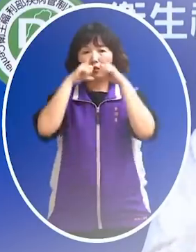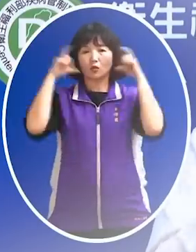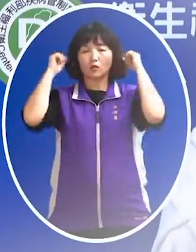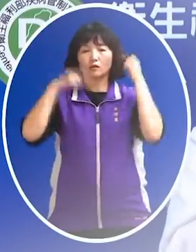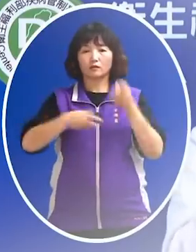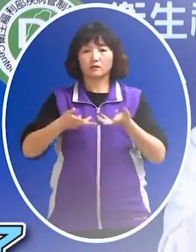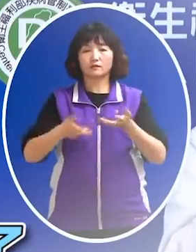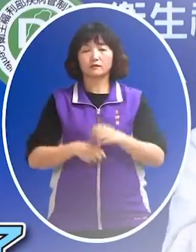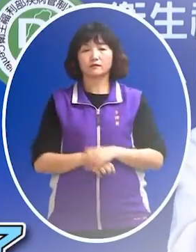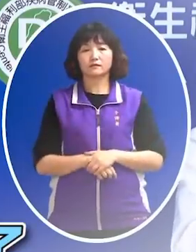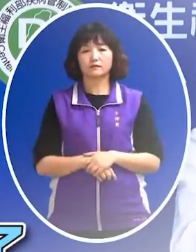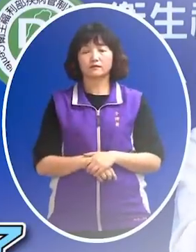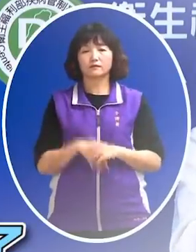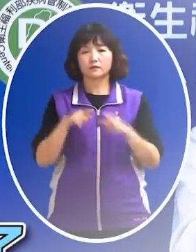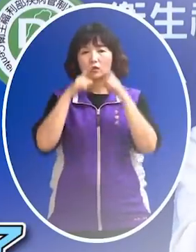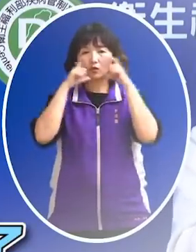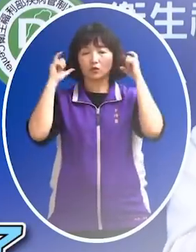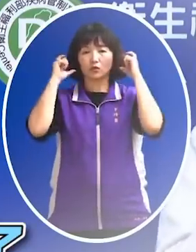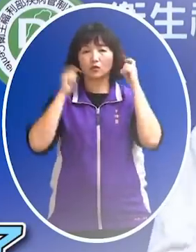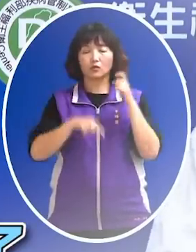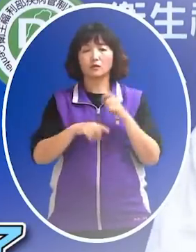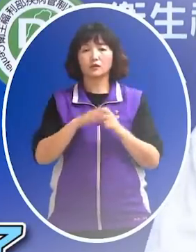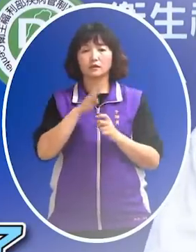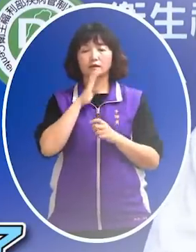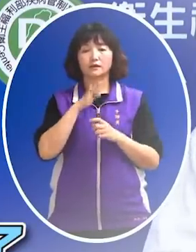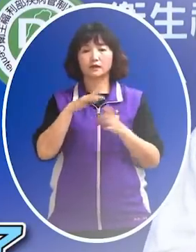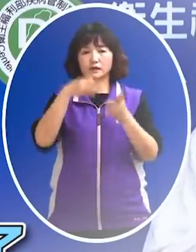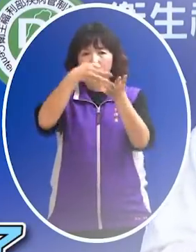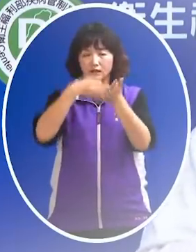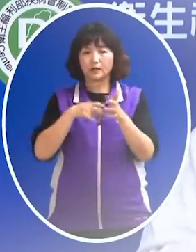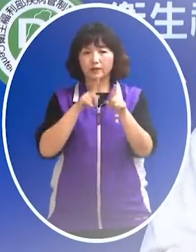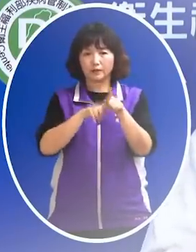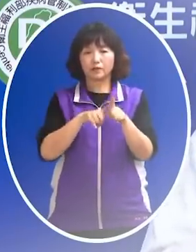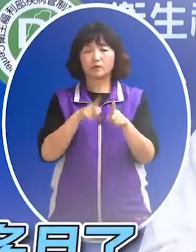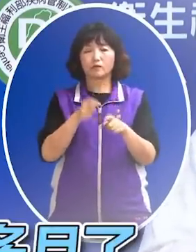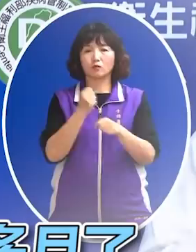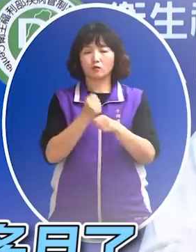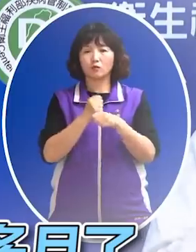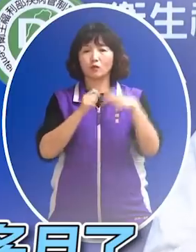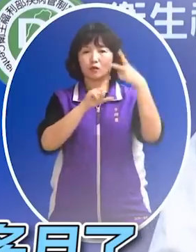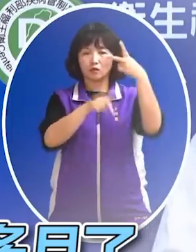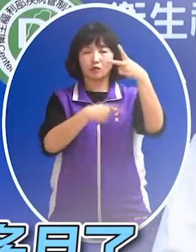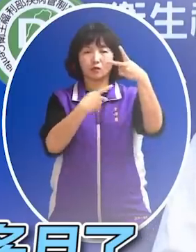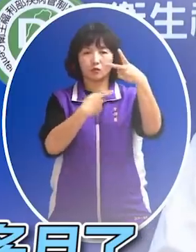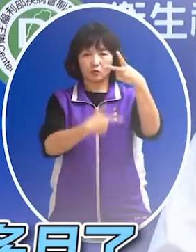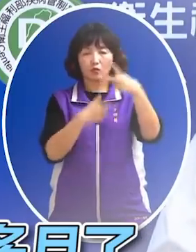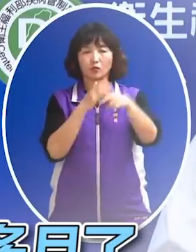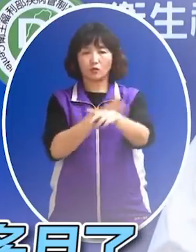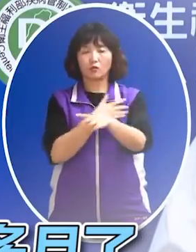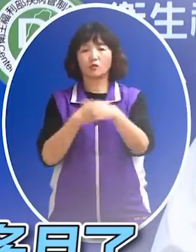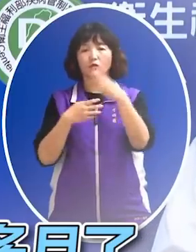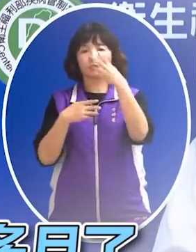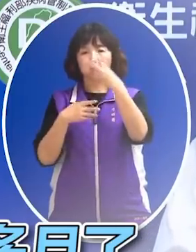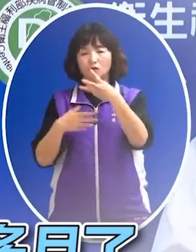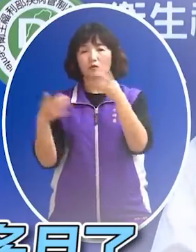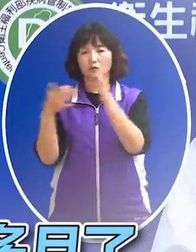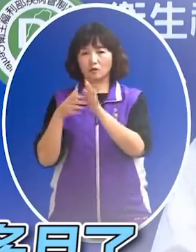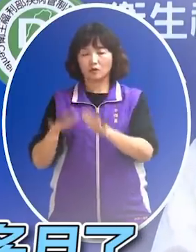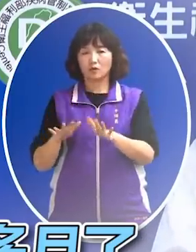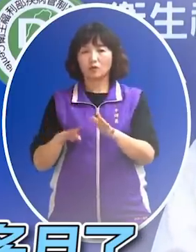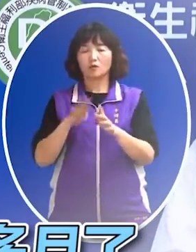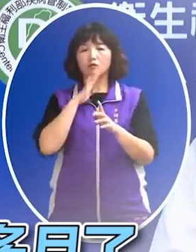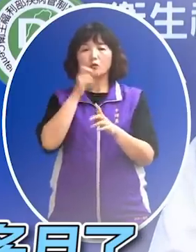罩，哦，口罩实名，其实口罩实名制哈，已经做了，从2月6号起，3、6、4月6号哈，已经